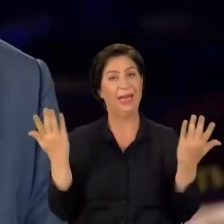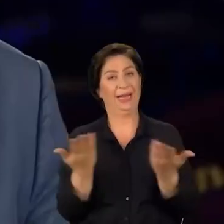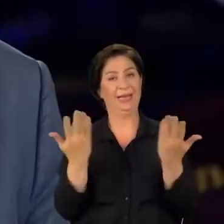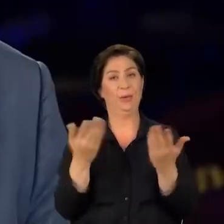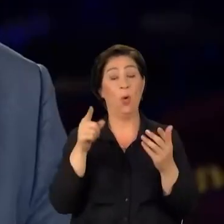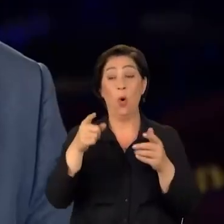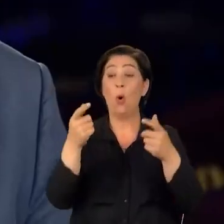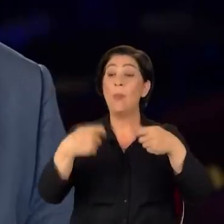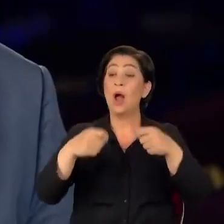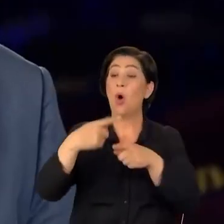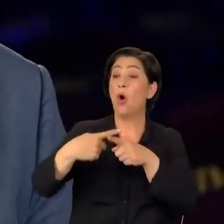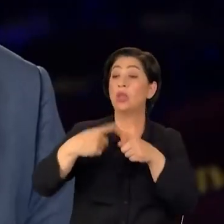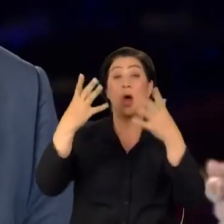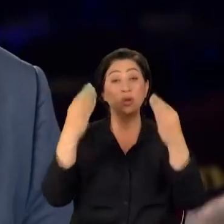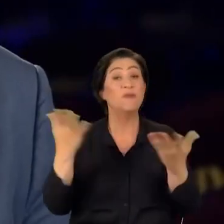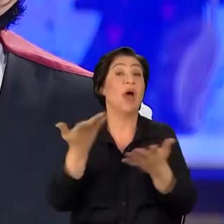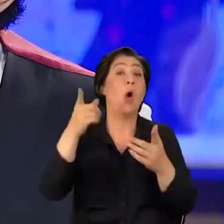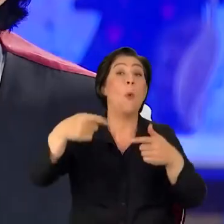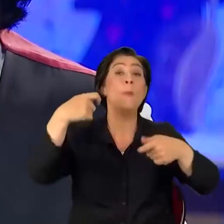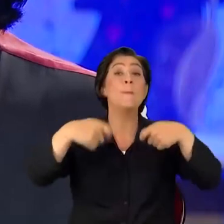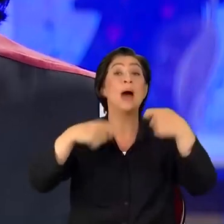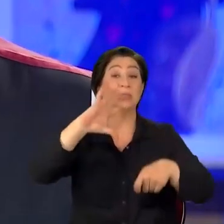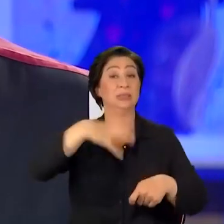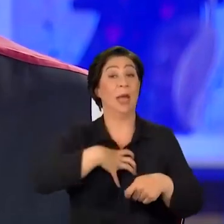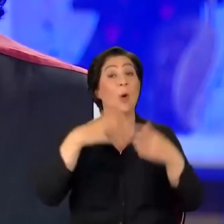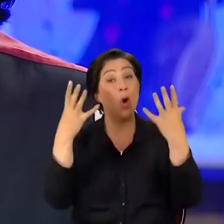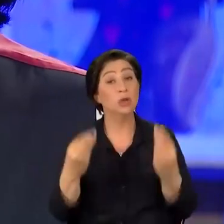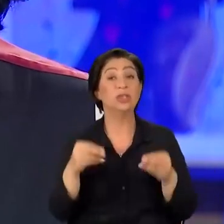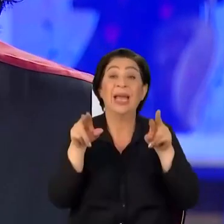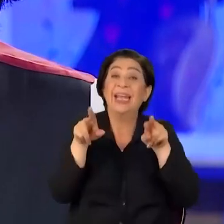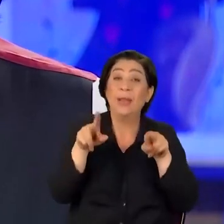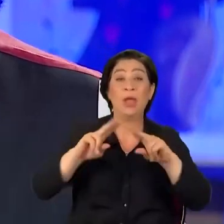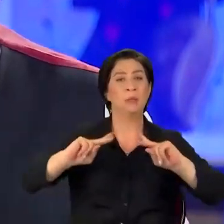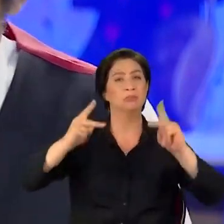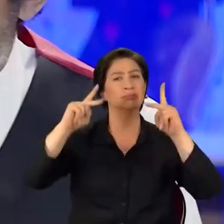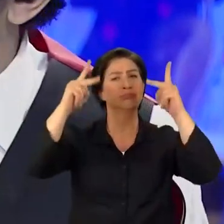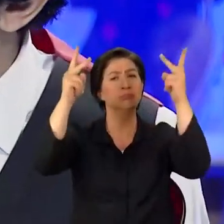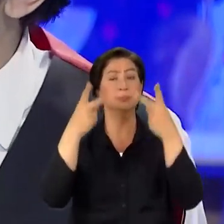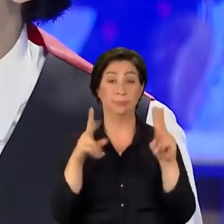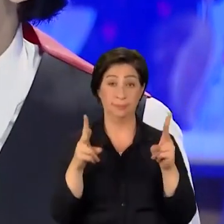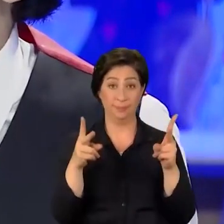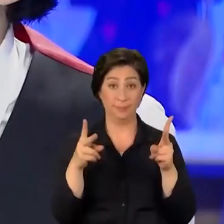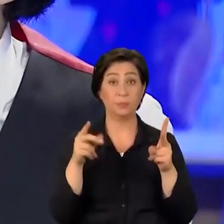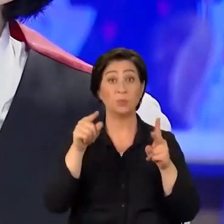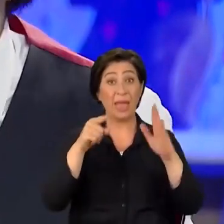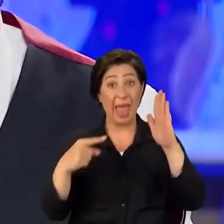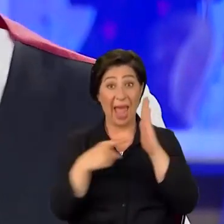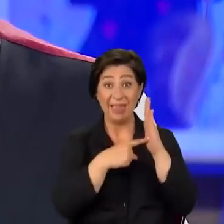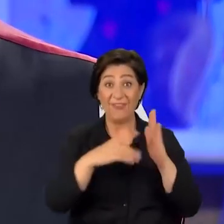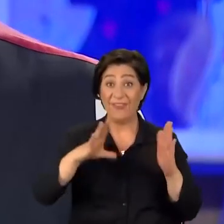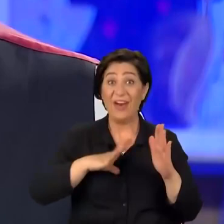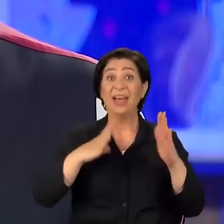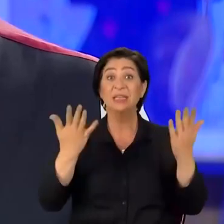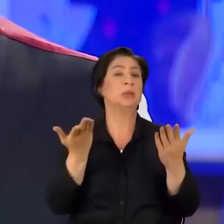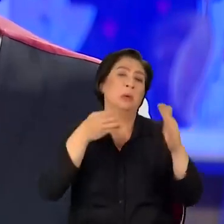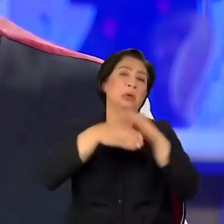o bankaya ortak olacak ya da o bankanın sahibi olacak kadar ilerleyebilir mi? Yani ileride böyle bir hedef görüyorsa